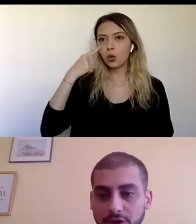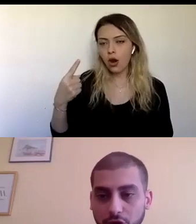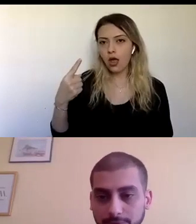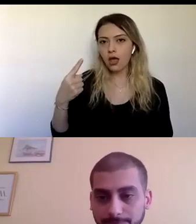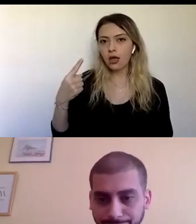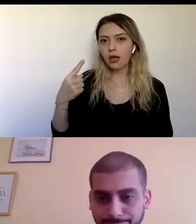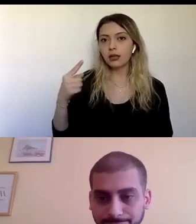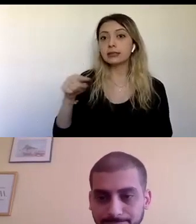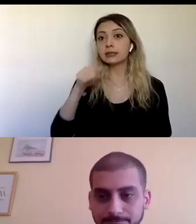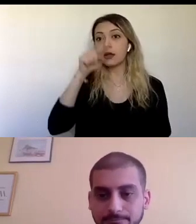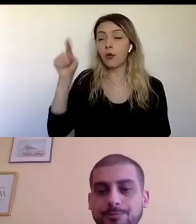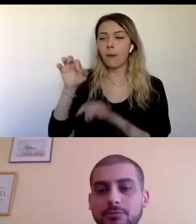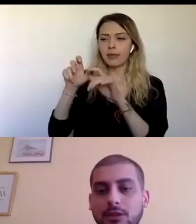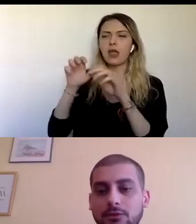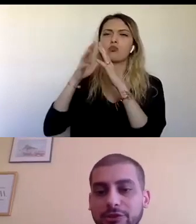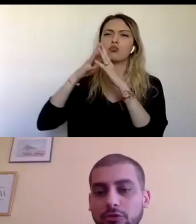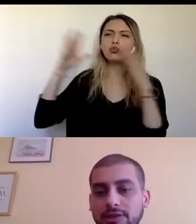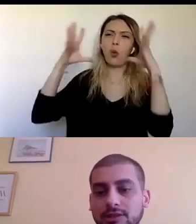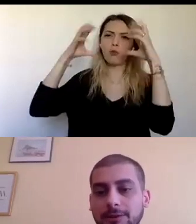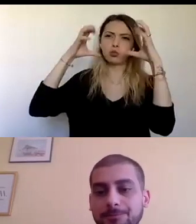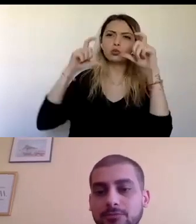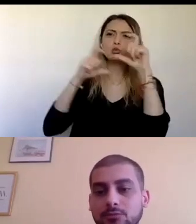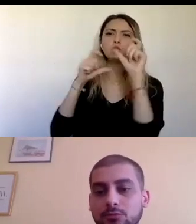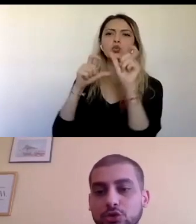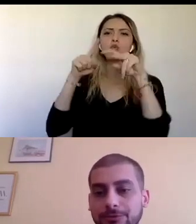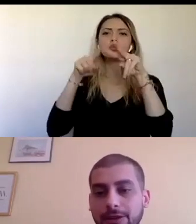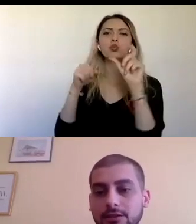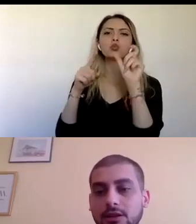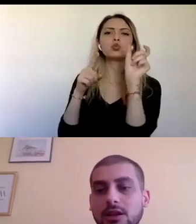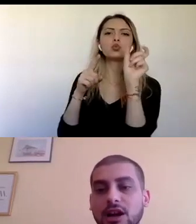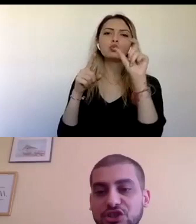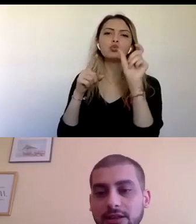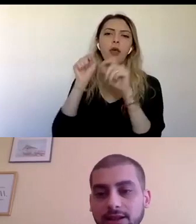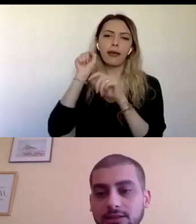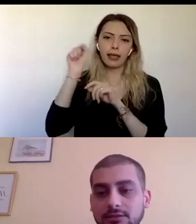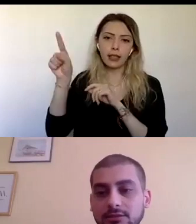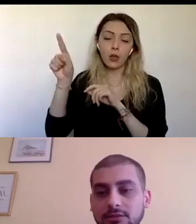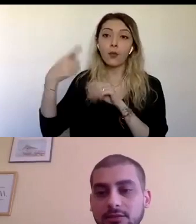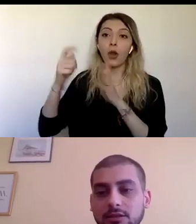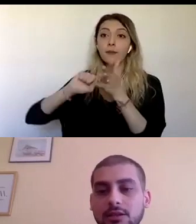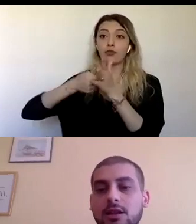sunucuya gidiyor ve sonrasında bu şifre açılarak